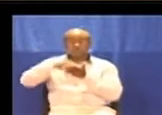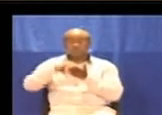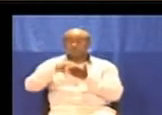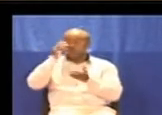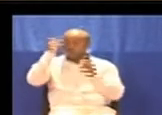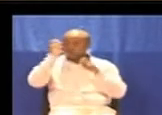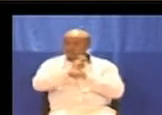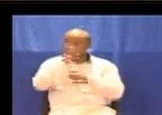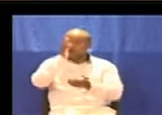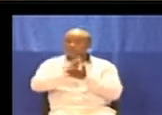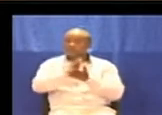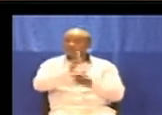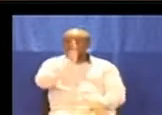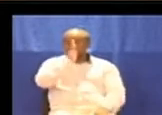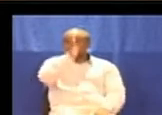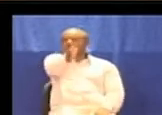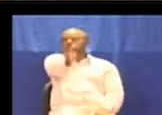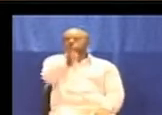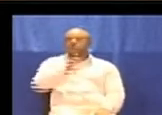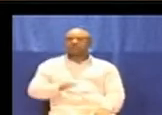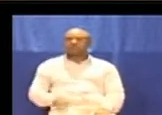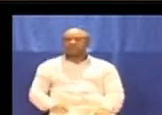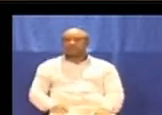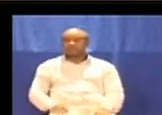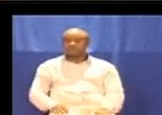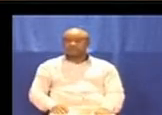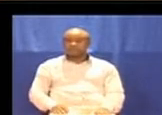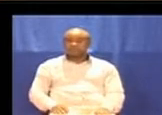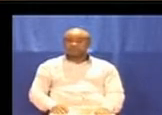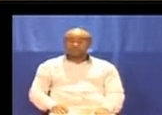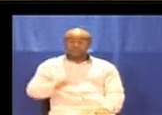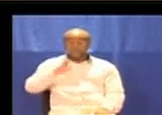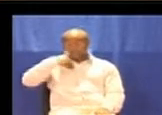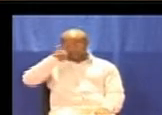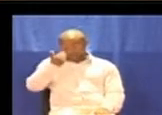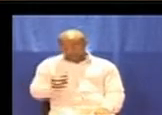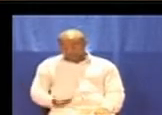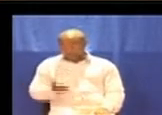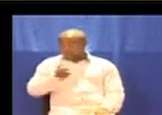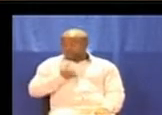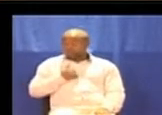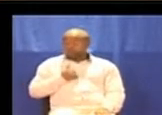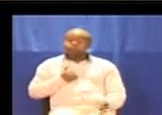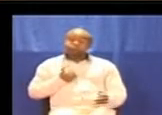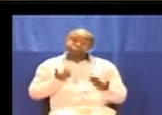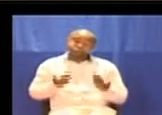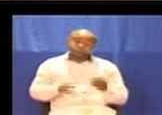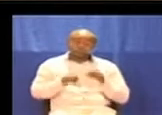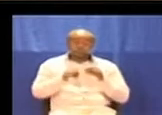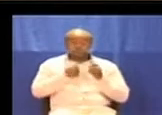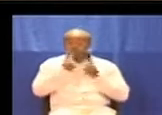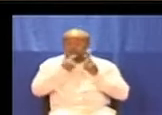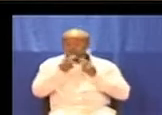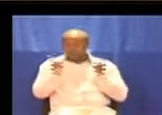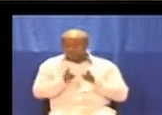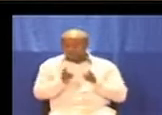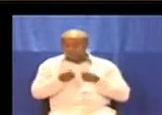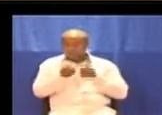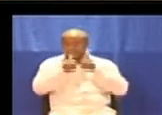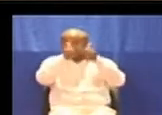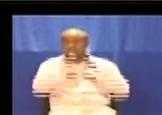haki na wa uhakika. Basi baada ya maneno hayo, naomba sasa nitoe matangazo